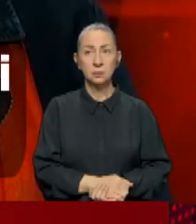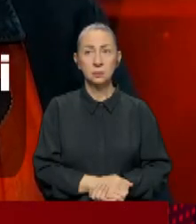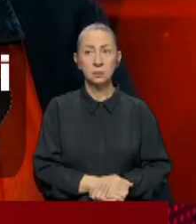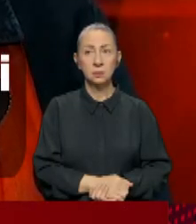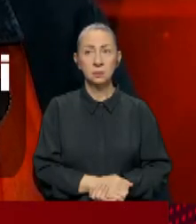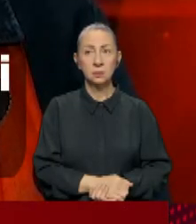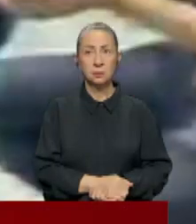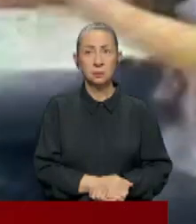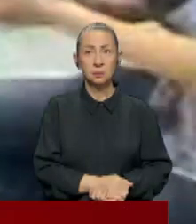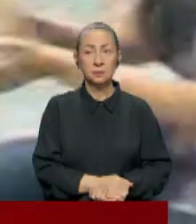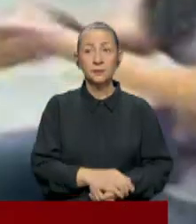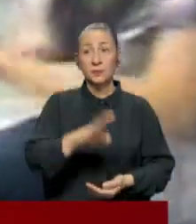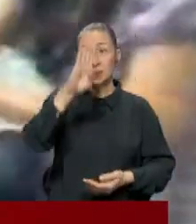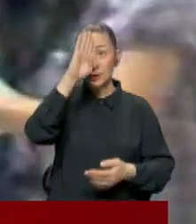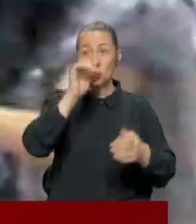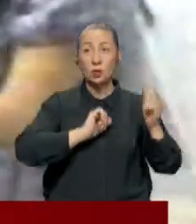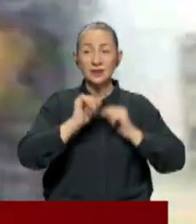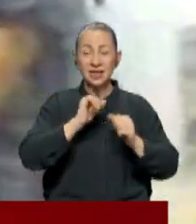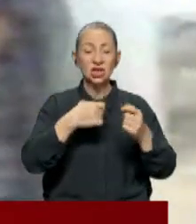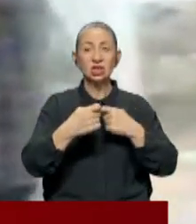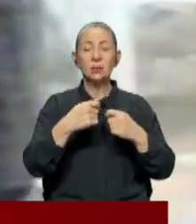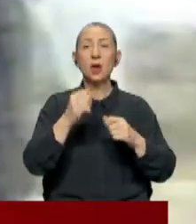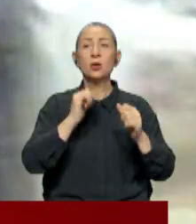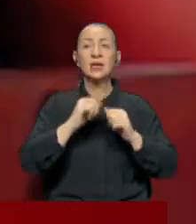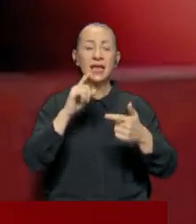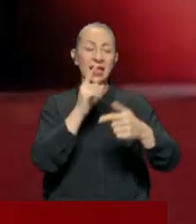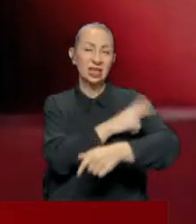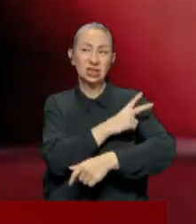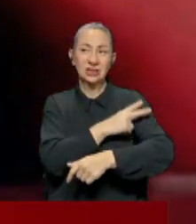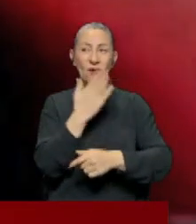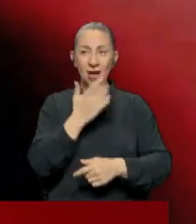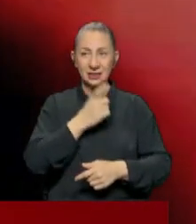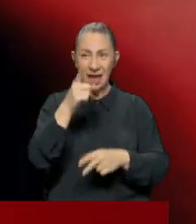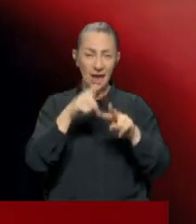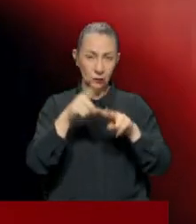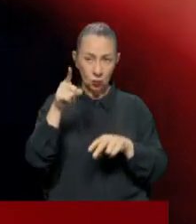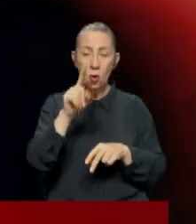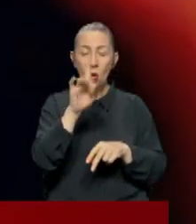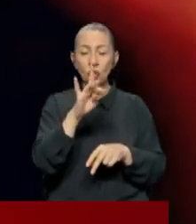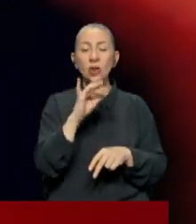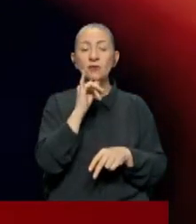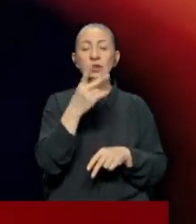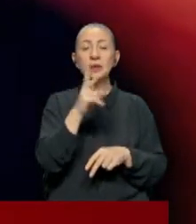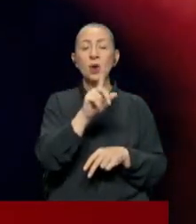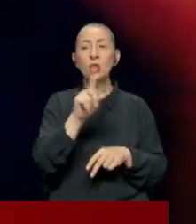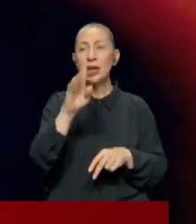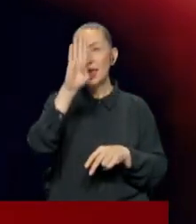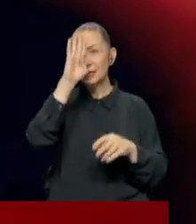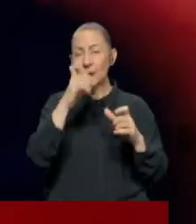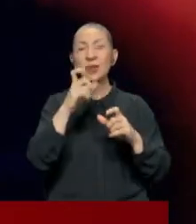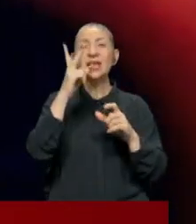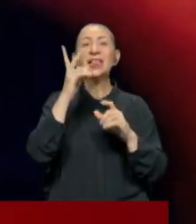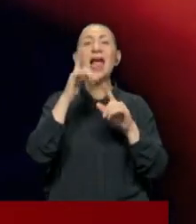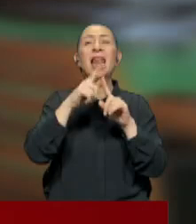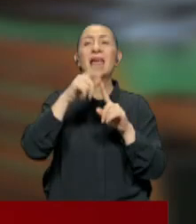daha kalkamam. İstanbul Üniversitesi İşletme Fakültesi 2. sınıf öğrencisiydi Aykut Alıcı. 14 Ağustos 2010'da İstanbul